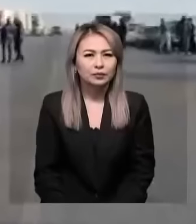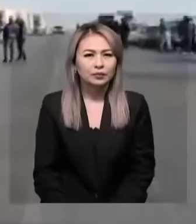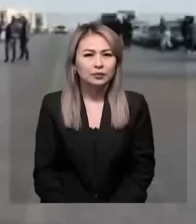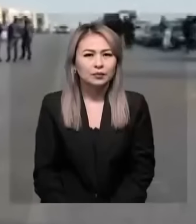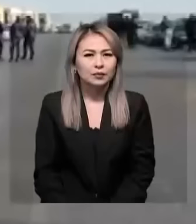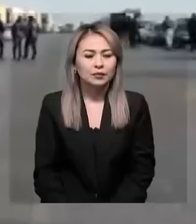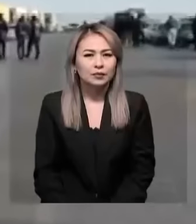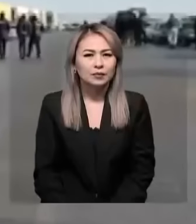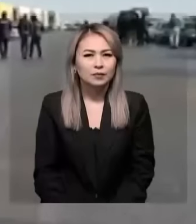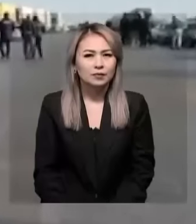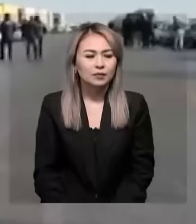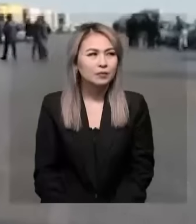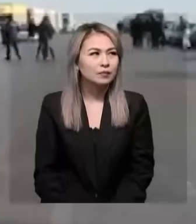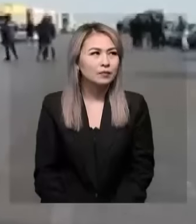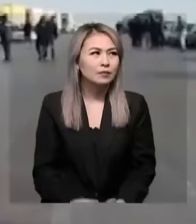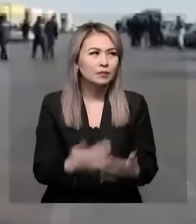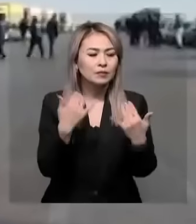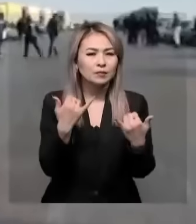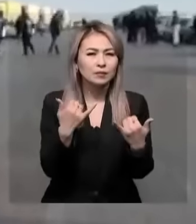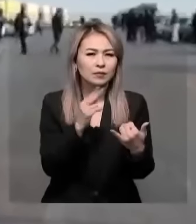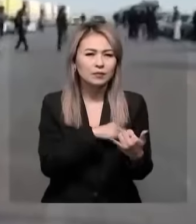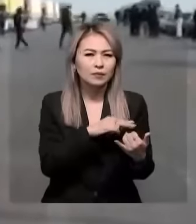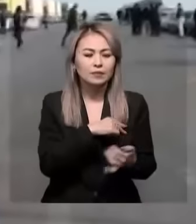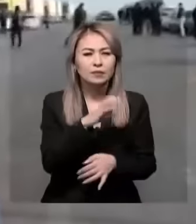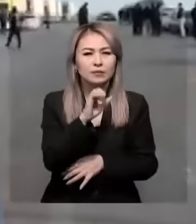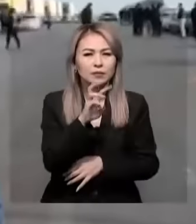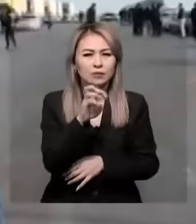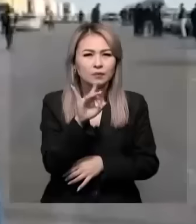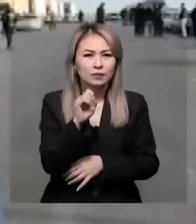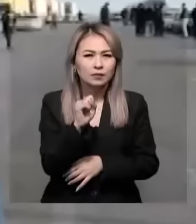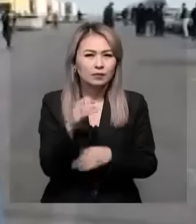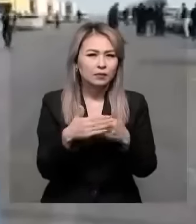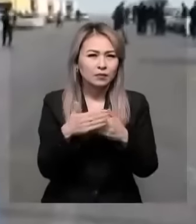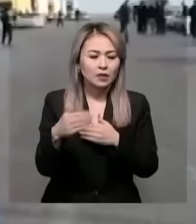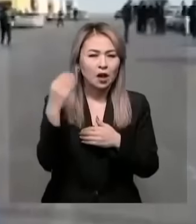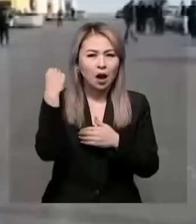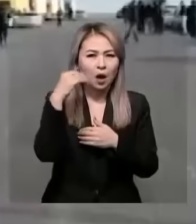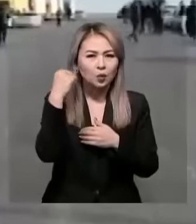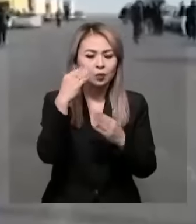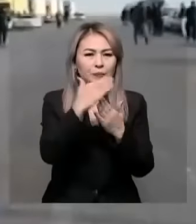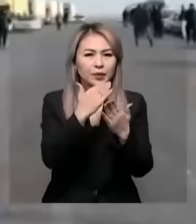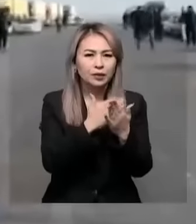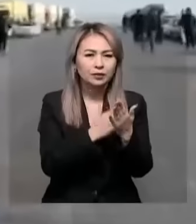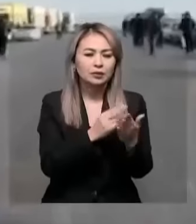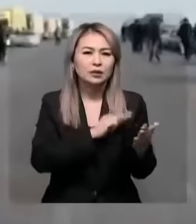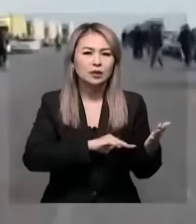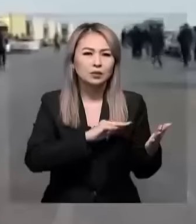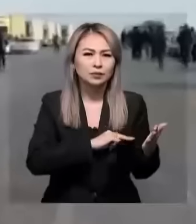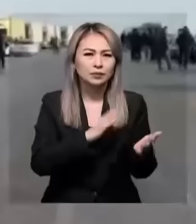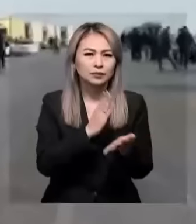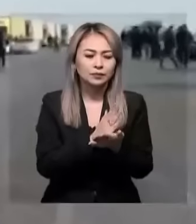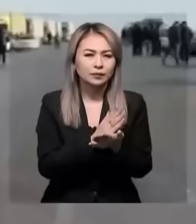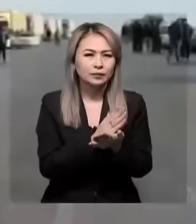Ағымдағы жылдың 8-ші ақпанынан бастап Самара Шымкент тас жолының Ақтөбе бағыты жабық екендігін